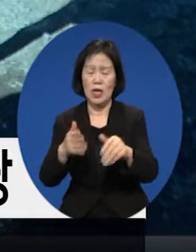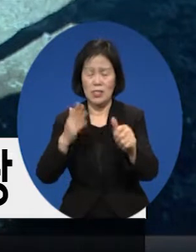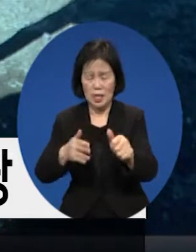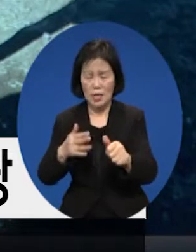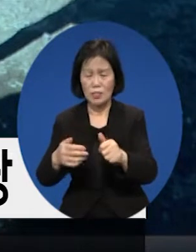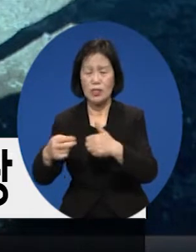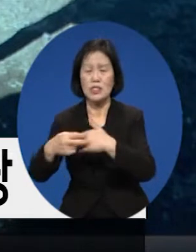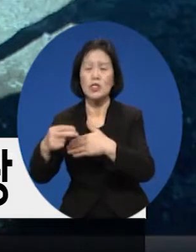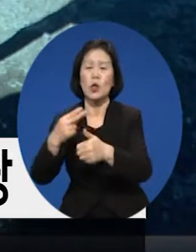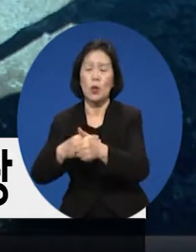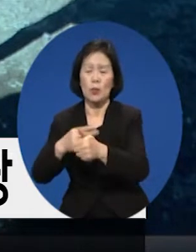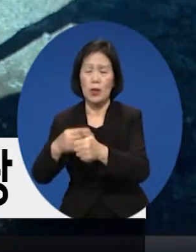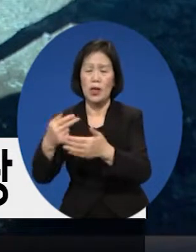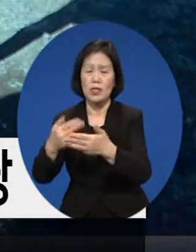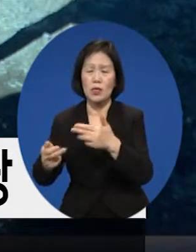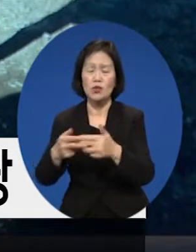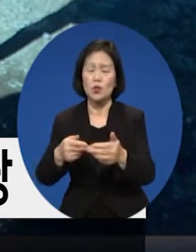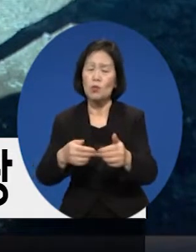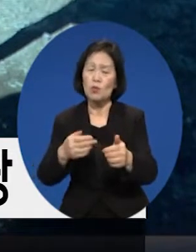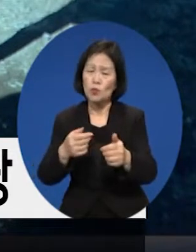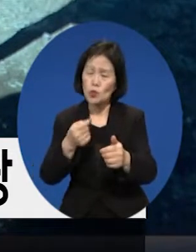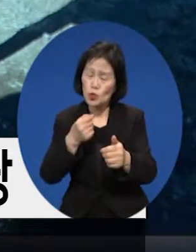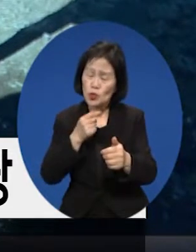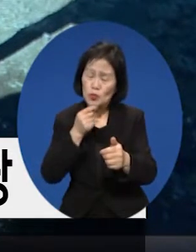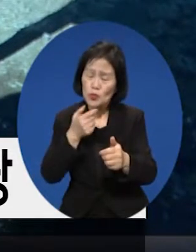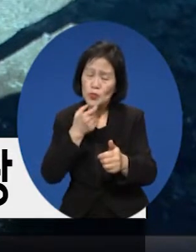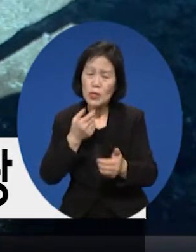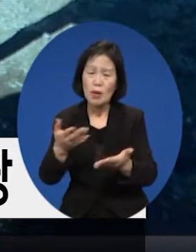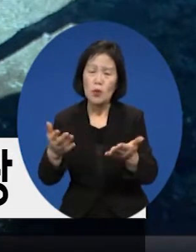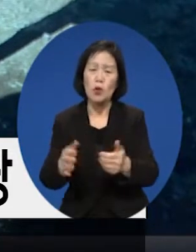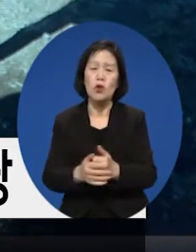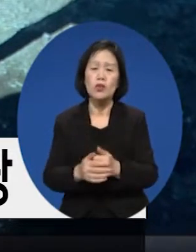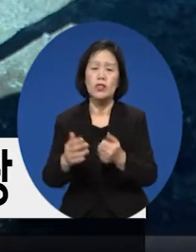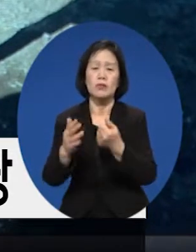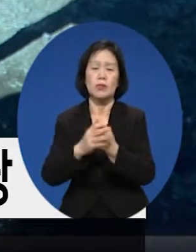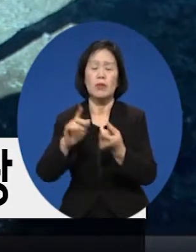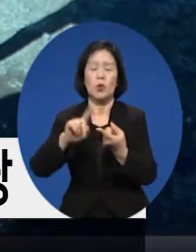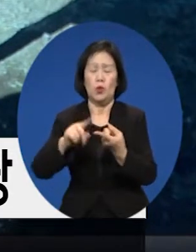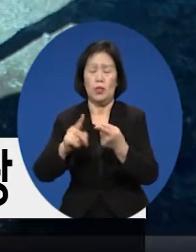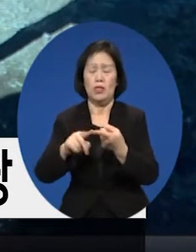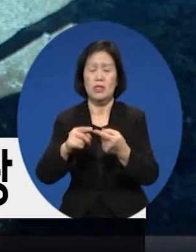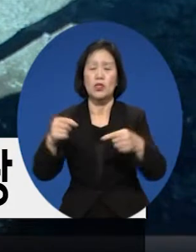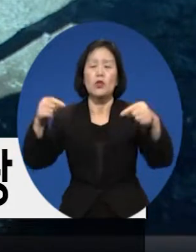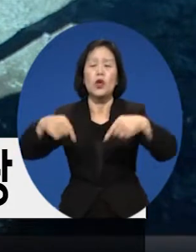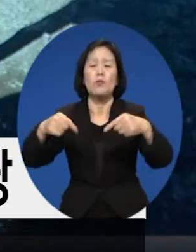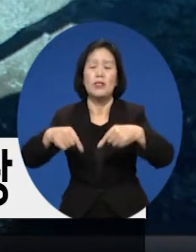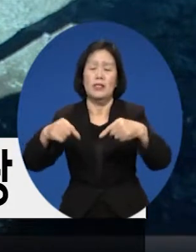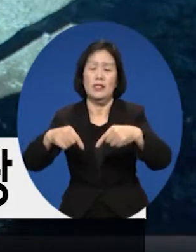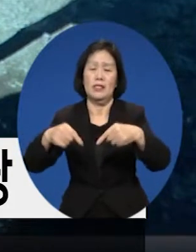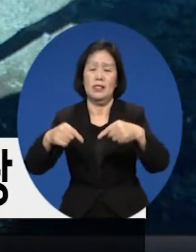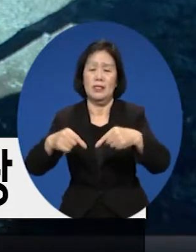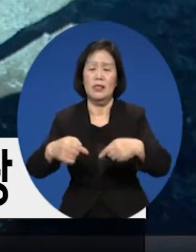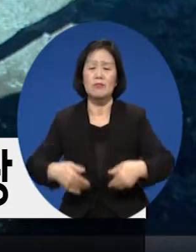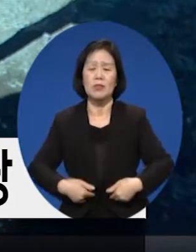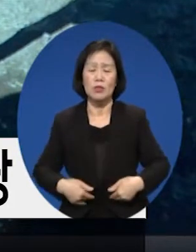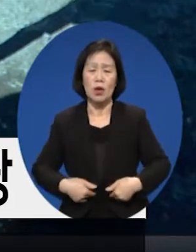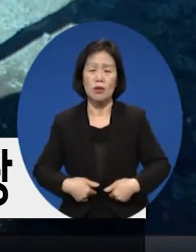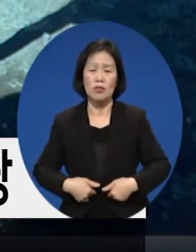손을 내밀었는 상태거든요. 그렇기 때문에 말씀드렸듯이 그렇다고 하면 서로 이 부분에 대해서 협의를 해나가는 것이 필요한